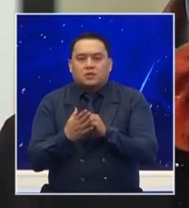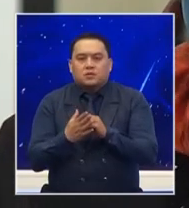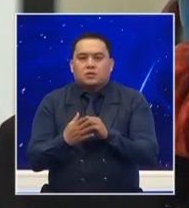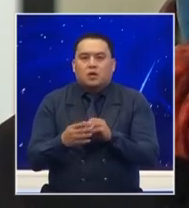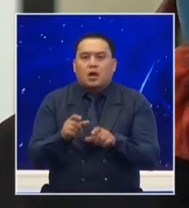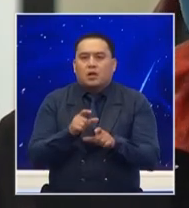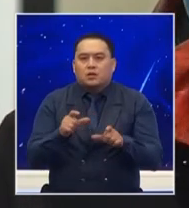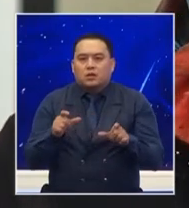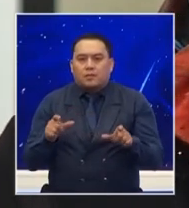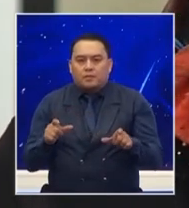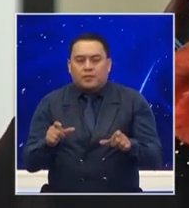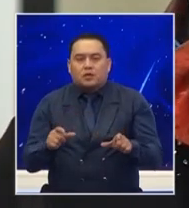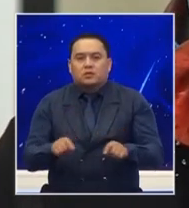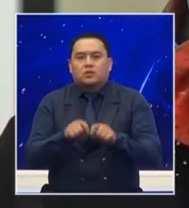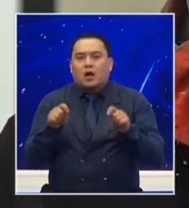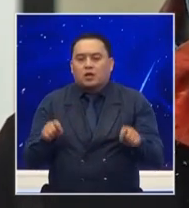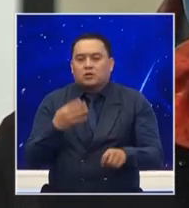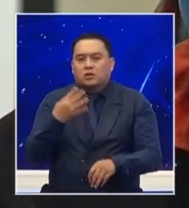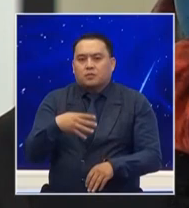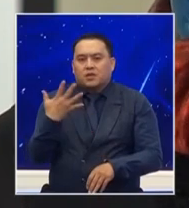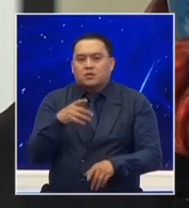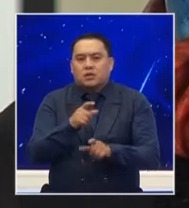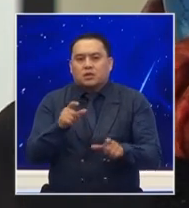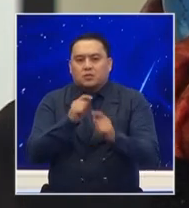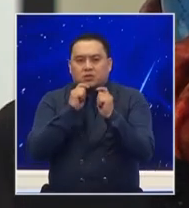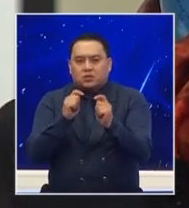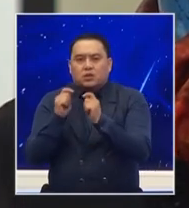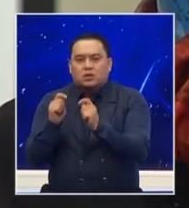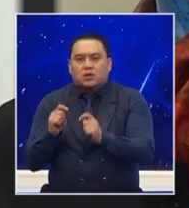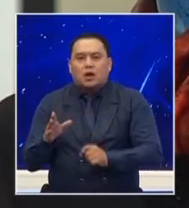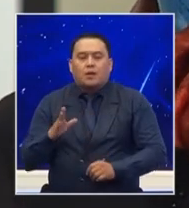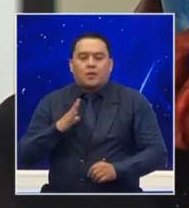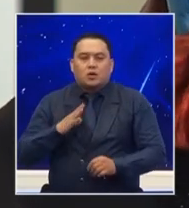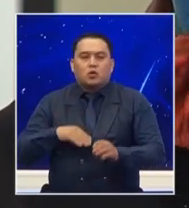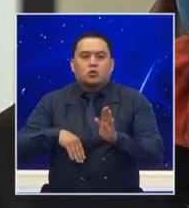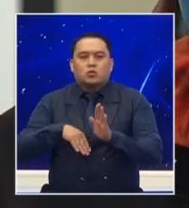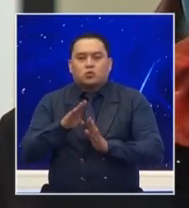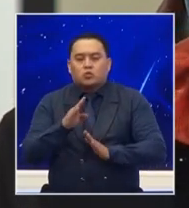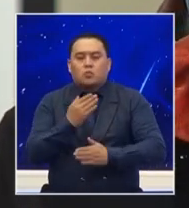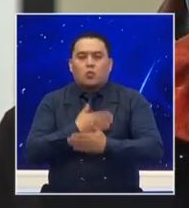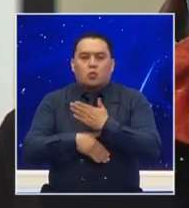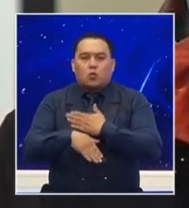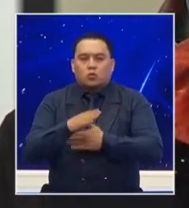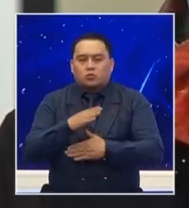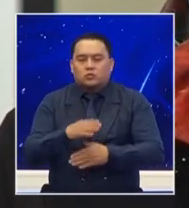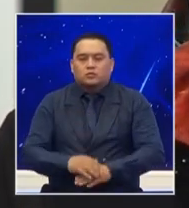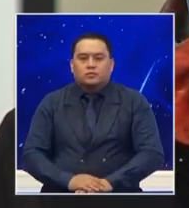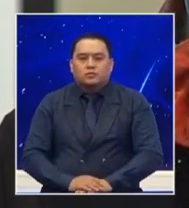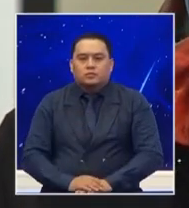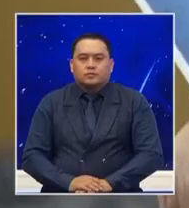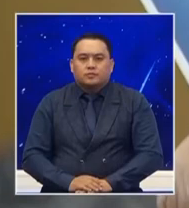15 адам өз ісін ашты. 45 адам сыйлық алды және бұқаралық ақпарат құралдары біздің жобаны мүмкіндігінше көп адам біледі деп сенеміз.